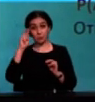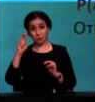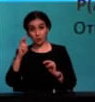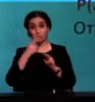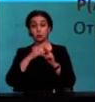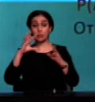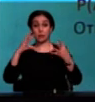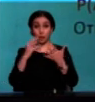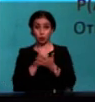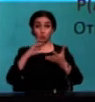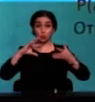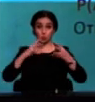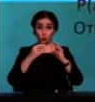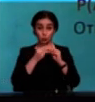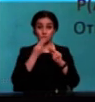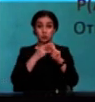Находим сумму